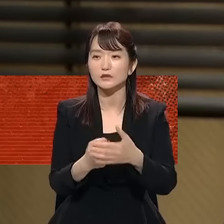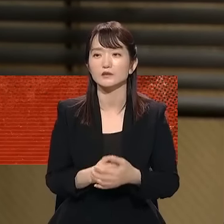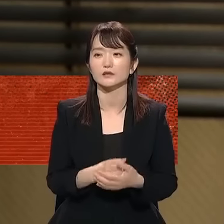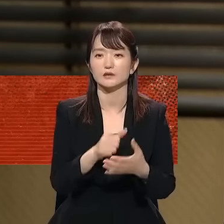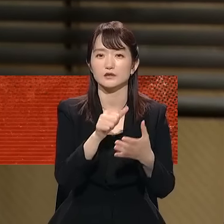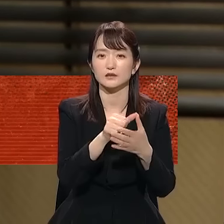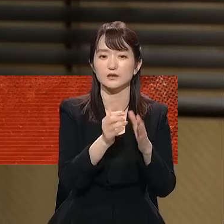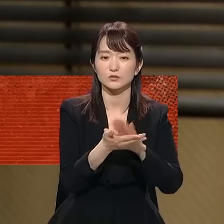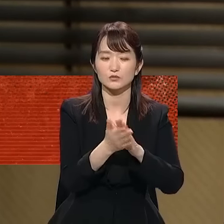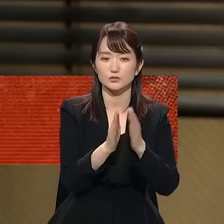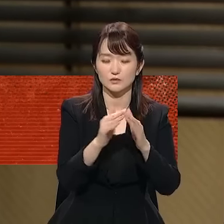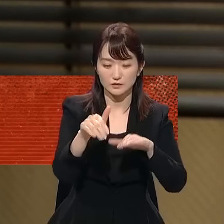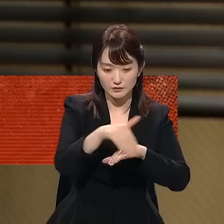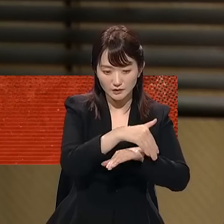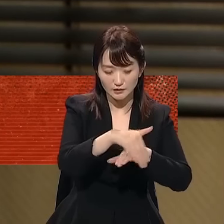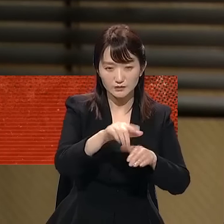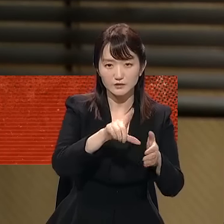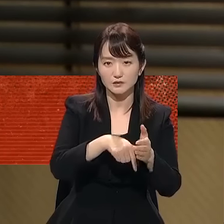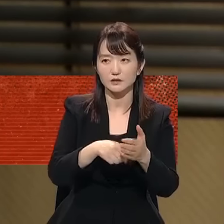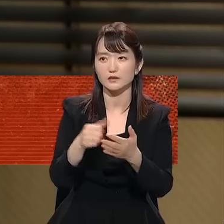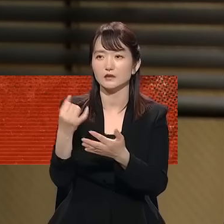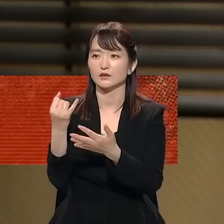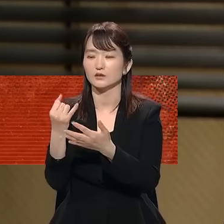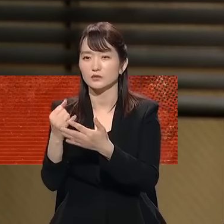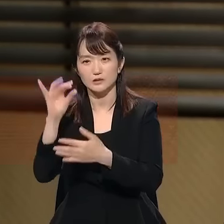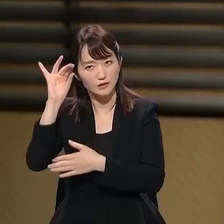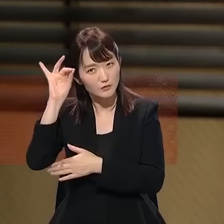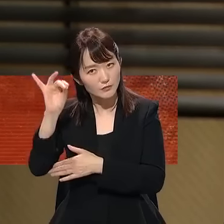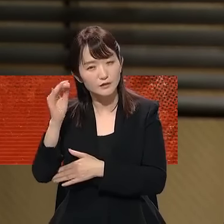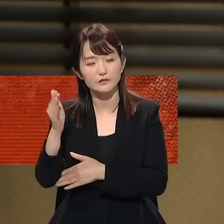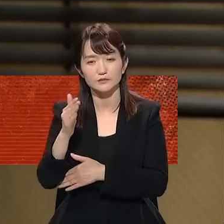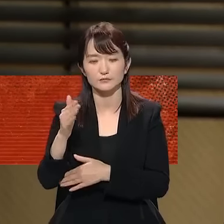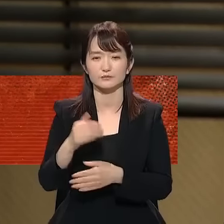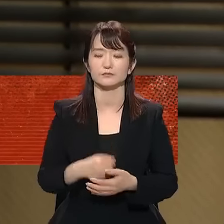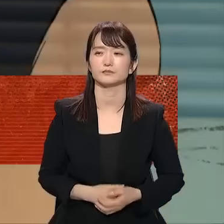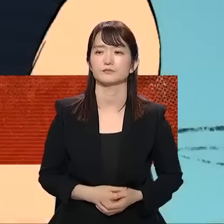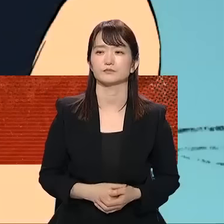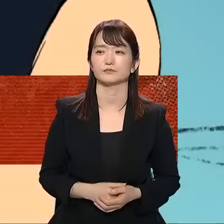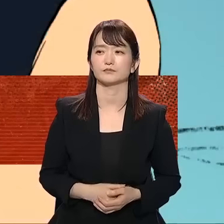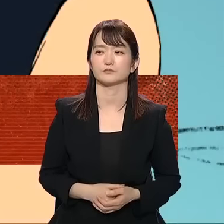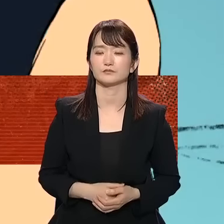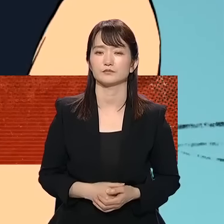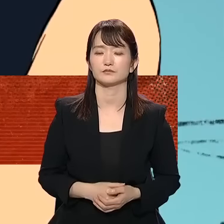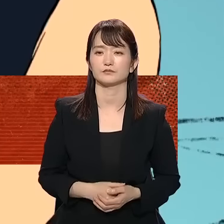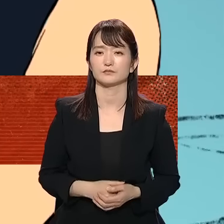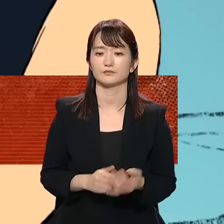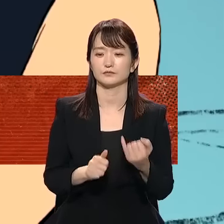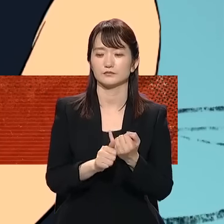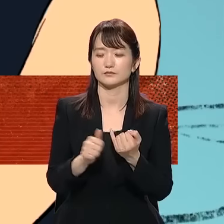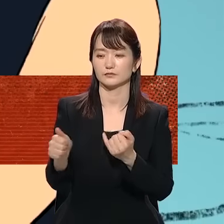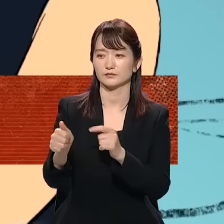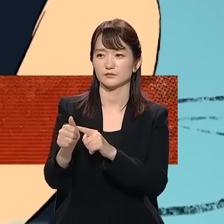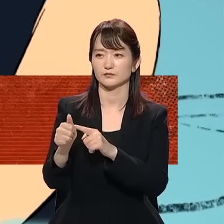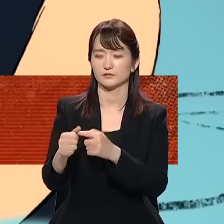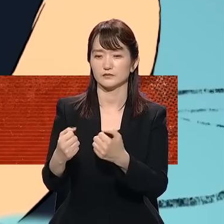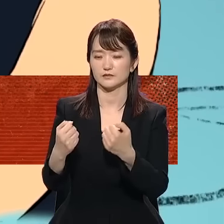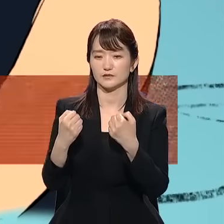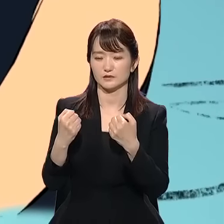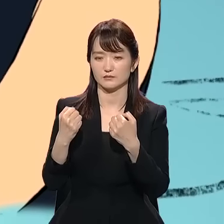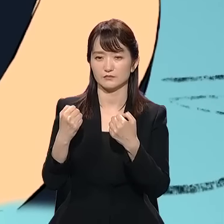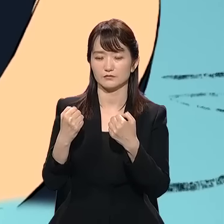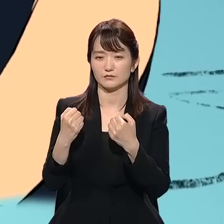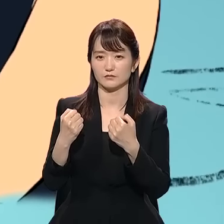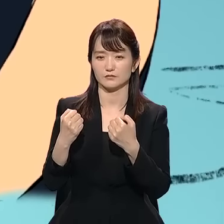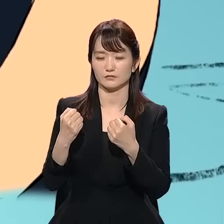다니고 둘째가 이제 100일 정도 지났을 물에 보였다고 합니다 그때이 사연자분이 그때부터 좀 체력을 좀 키워야겠다고 수영장을 다니기 시작을